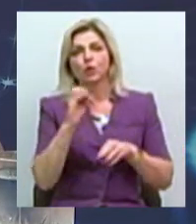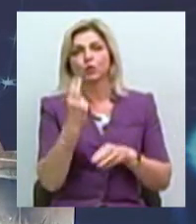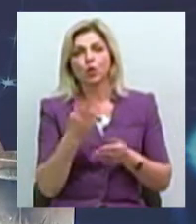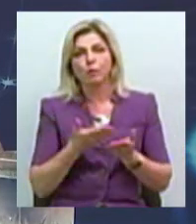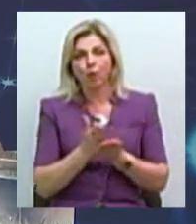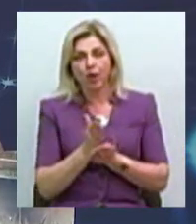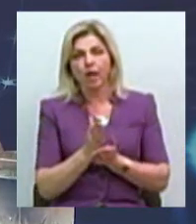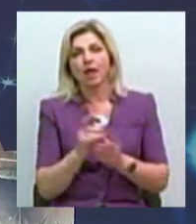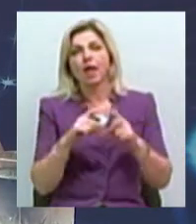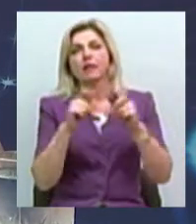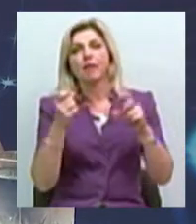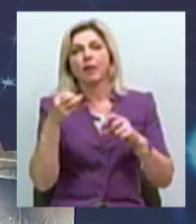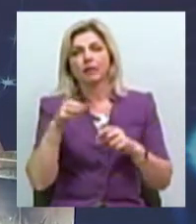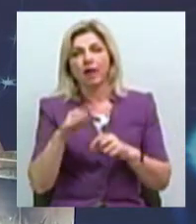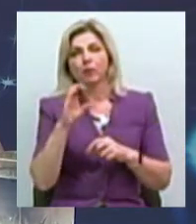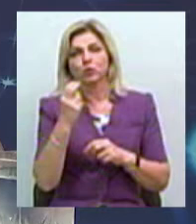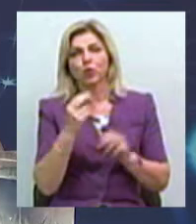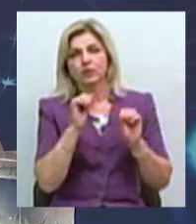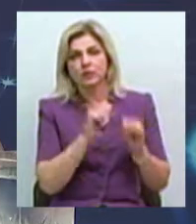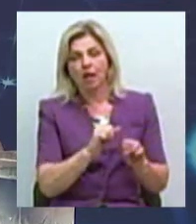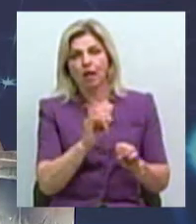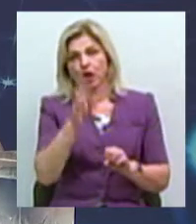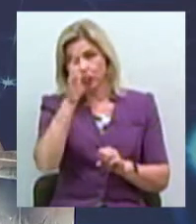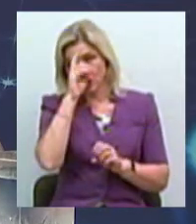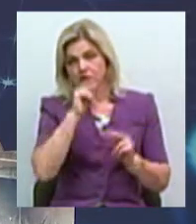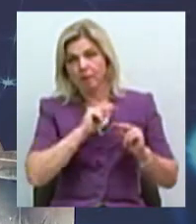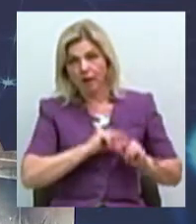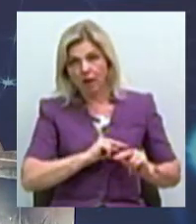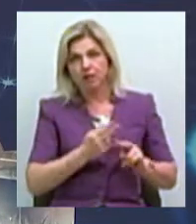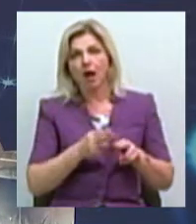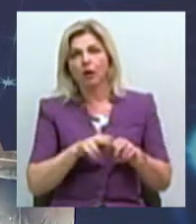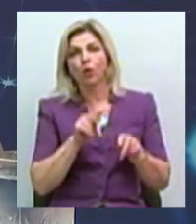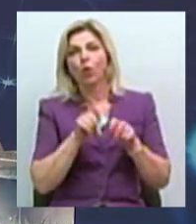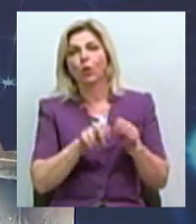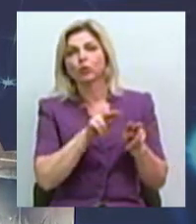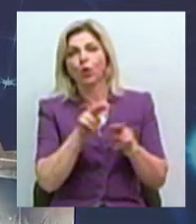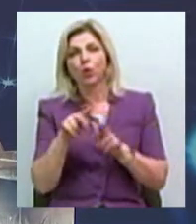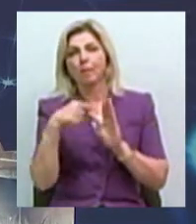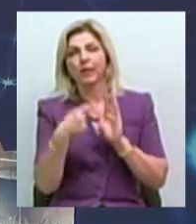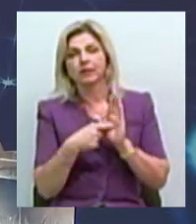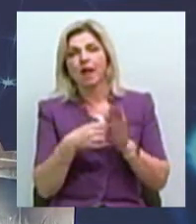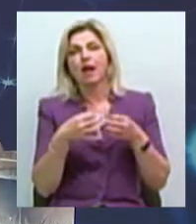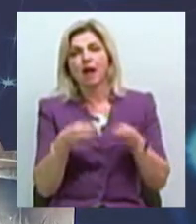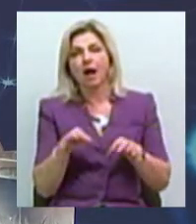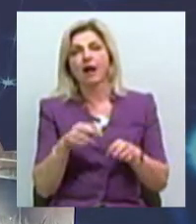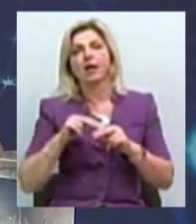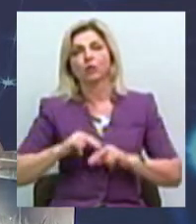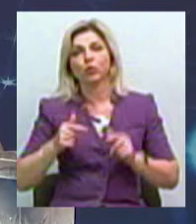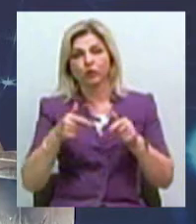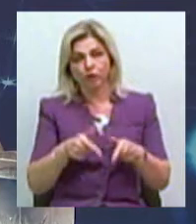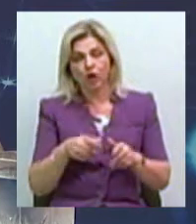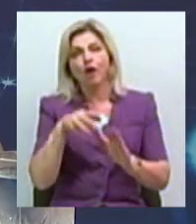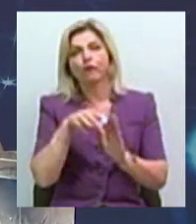з департаментами соціального захисту населення, ще й Держпраці, які також контролюють питання легальної зайнятості, в тому числі і за